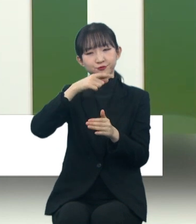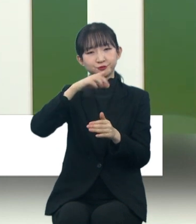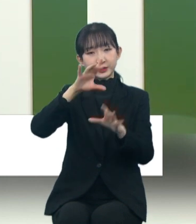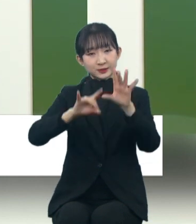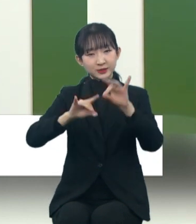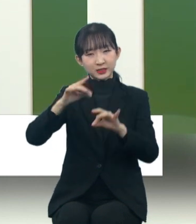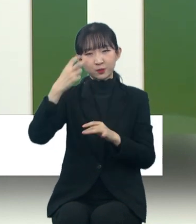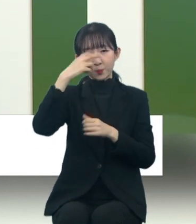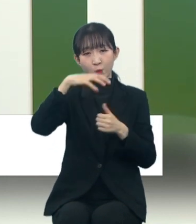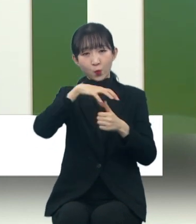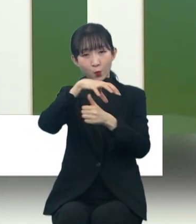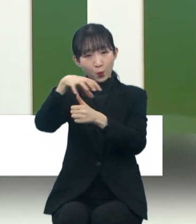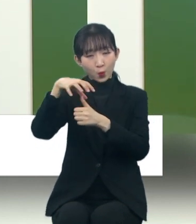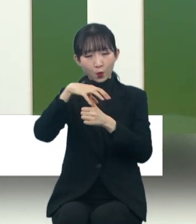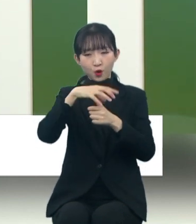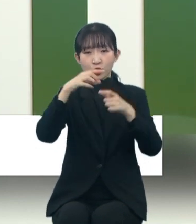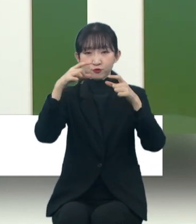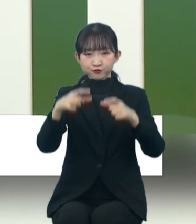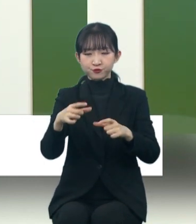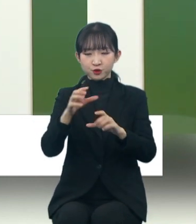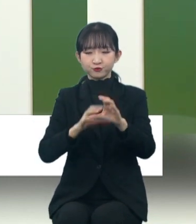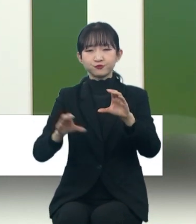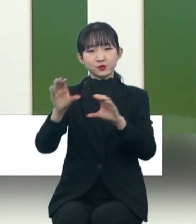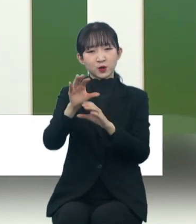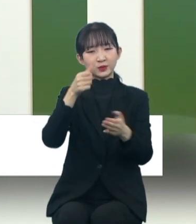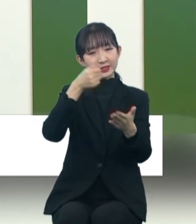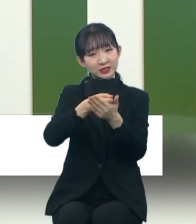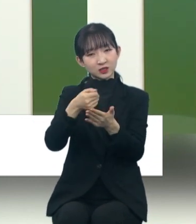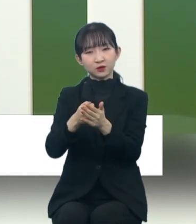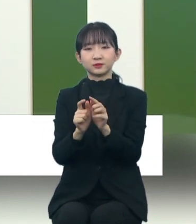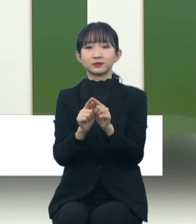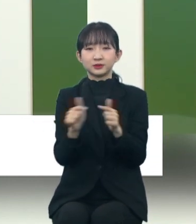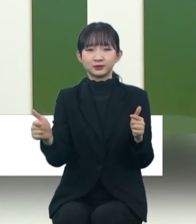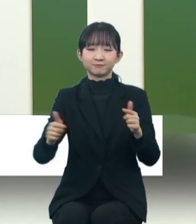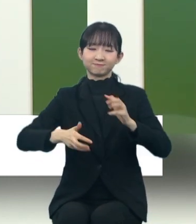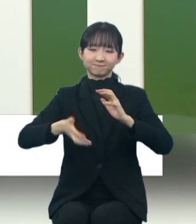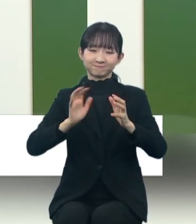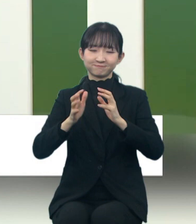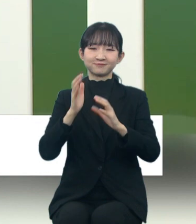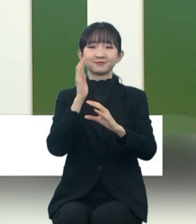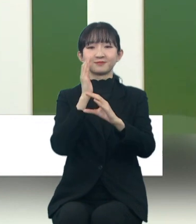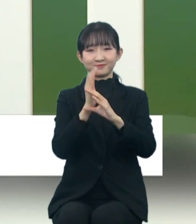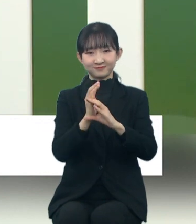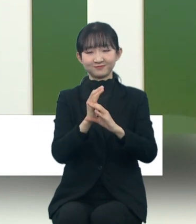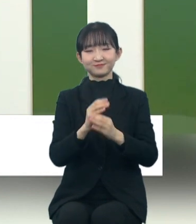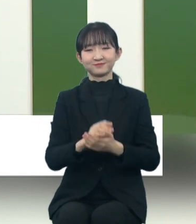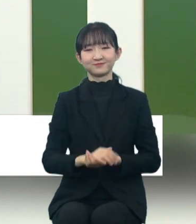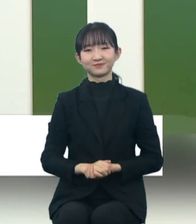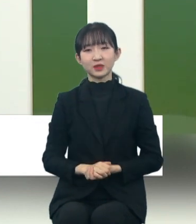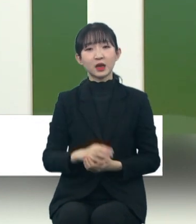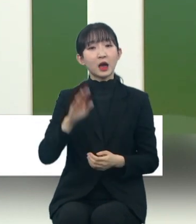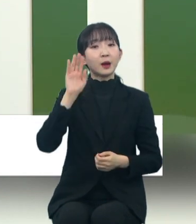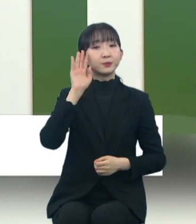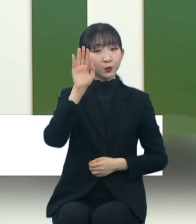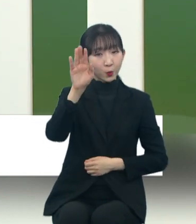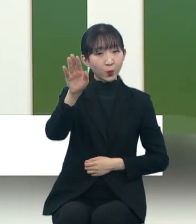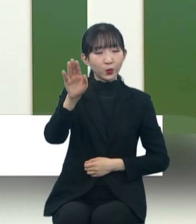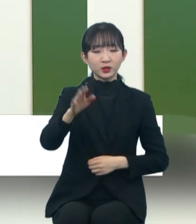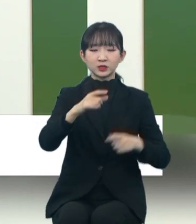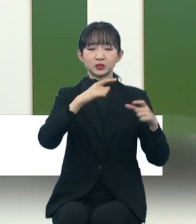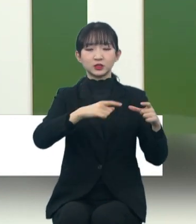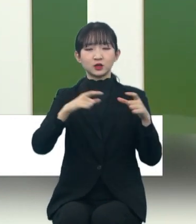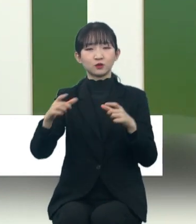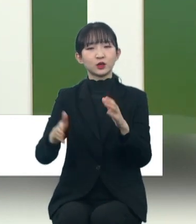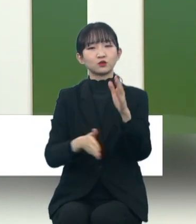등 습지 기능 보존 방안을 논의하고 있습니다. 이 부분은 앞으로 지역